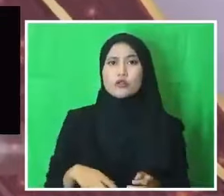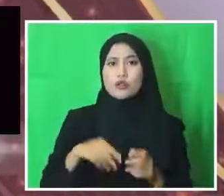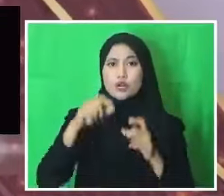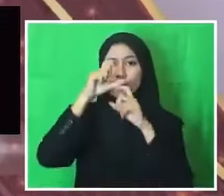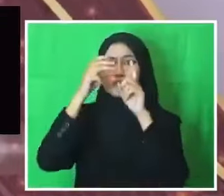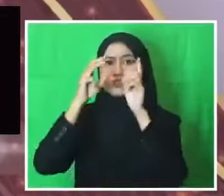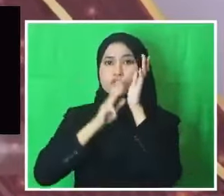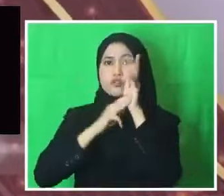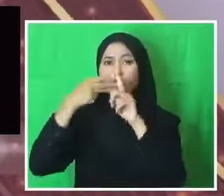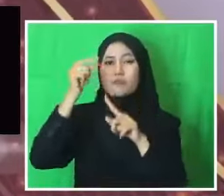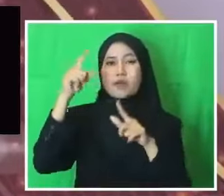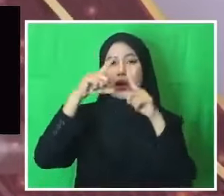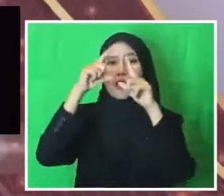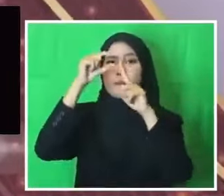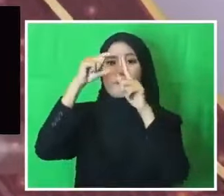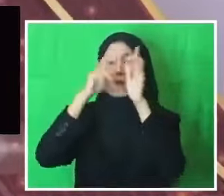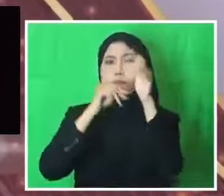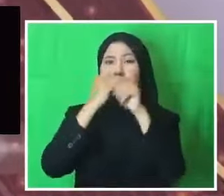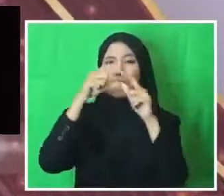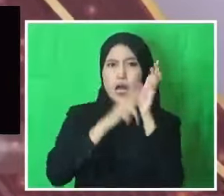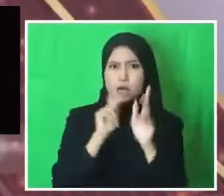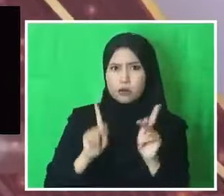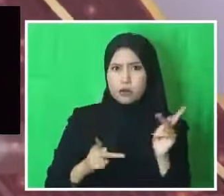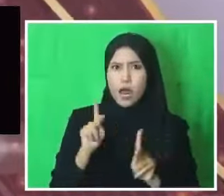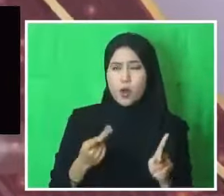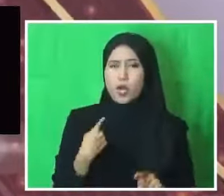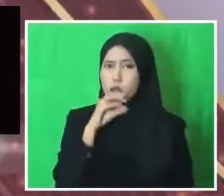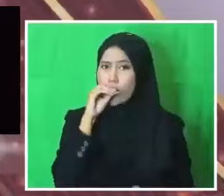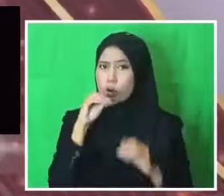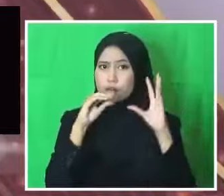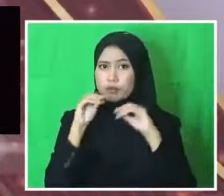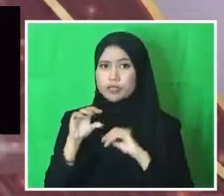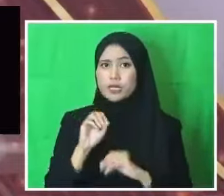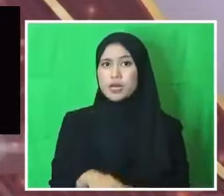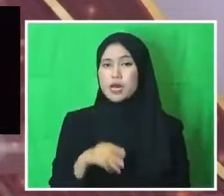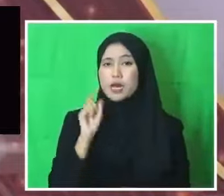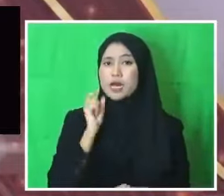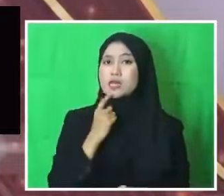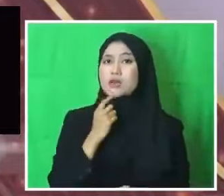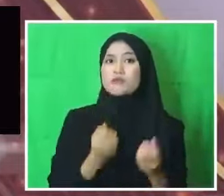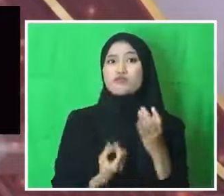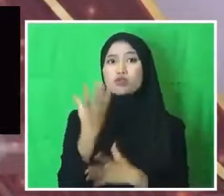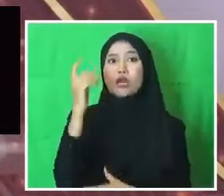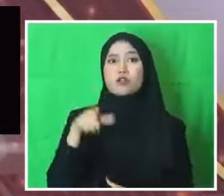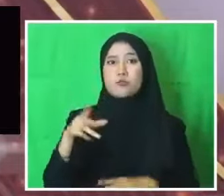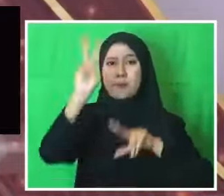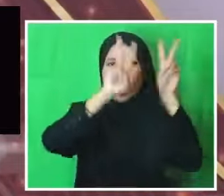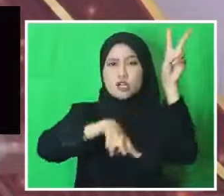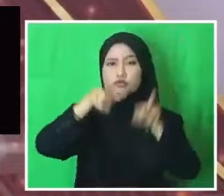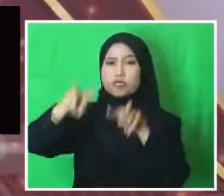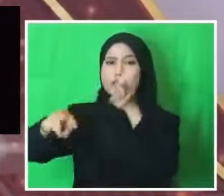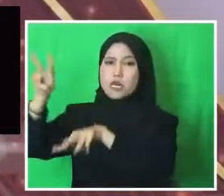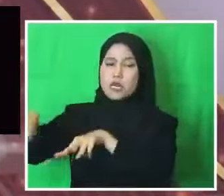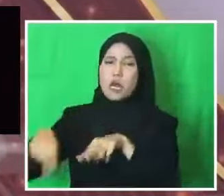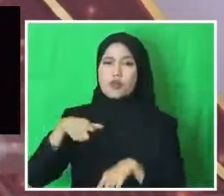aneka pangan kalau kita berbicara tentang bagaimana mewujudkan itu maka pariwisata adalah Prime